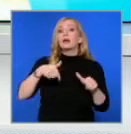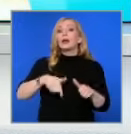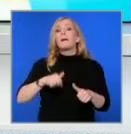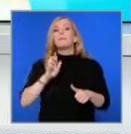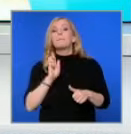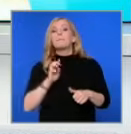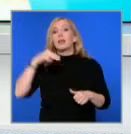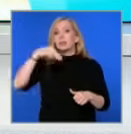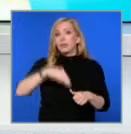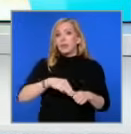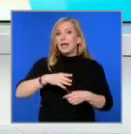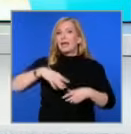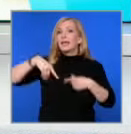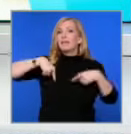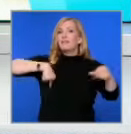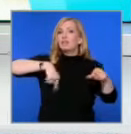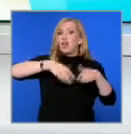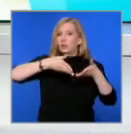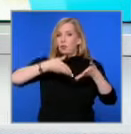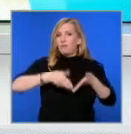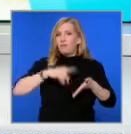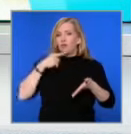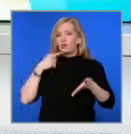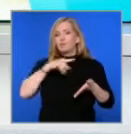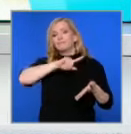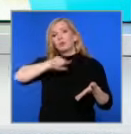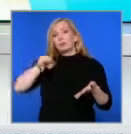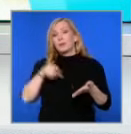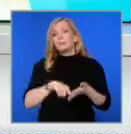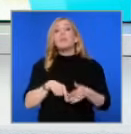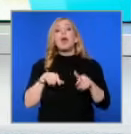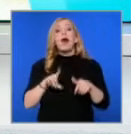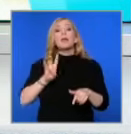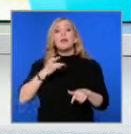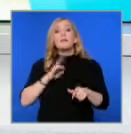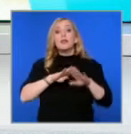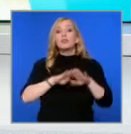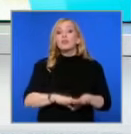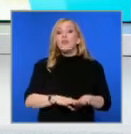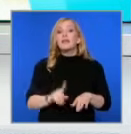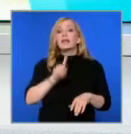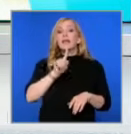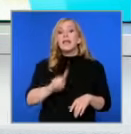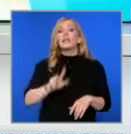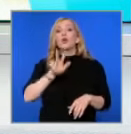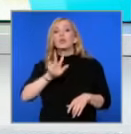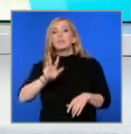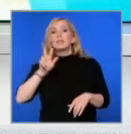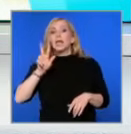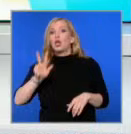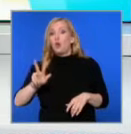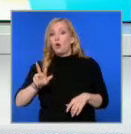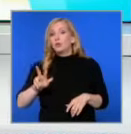в Русия за екстремистко и го забрани. Навални е в затвора вече 1088 дни. Сега се намира